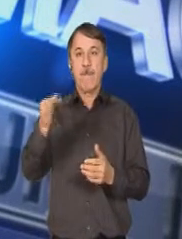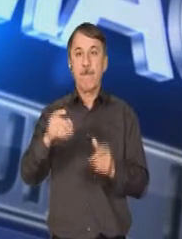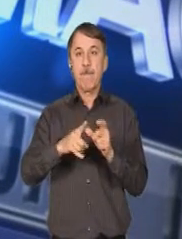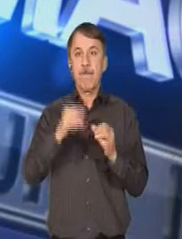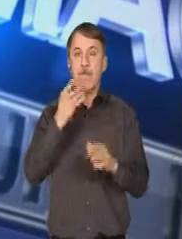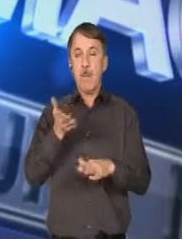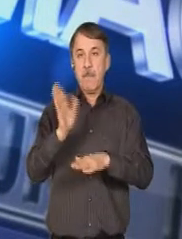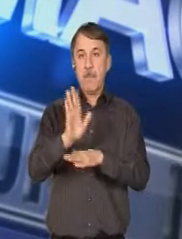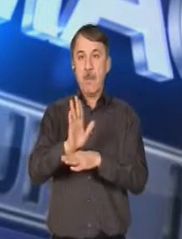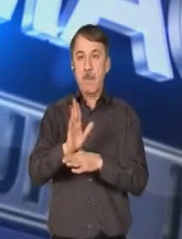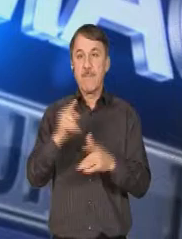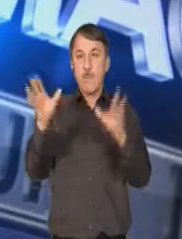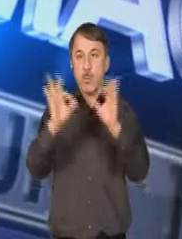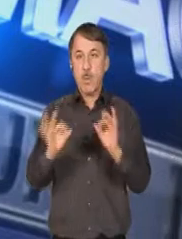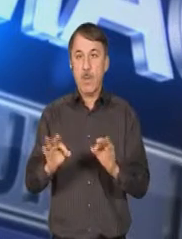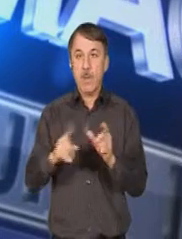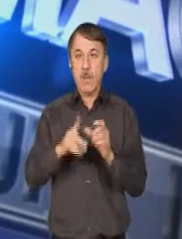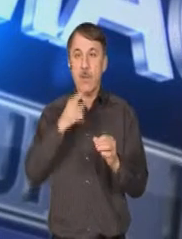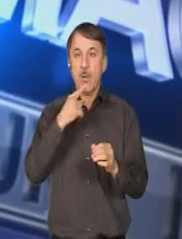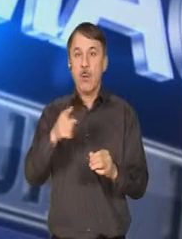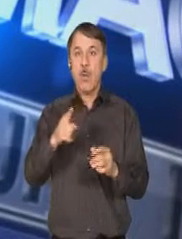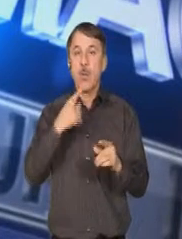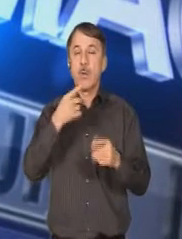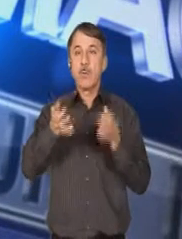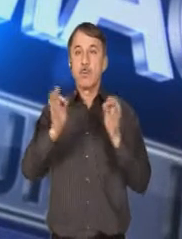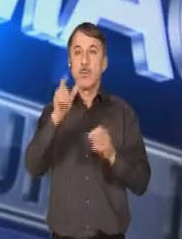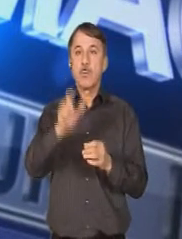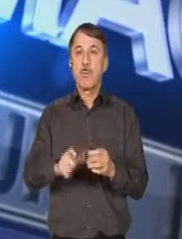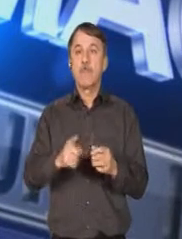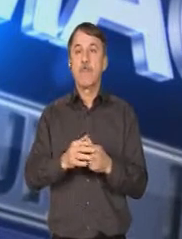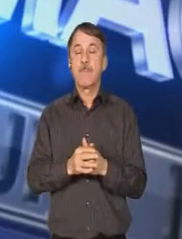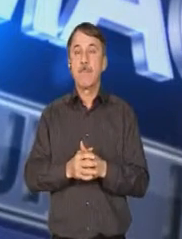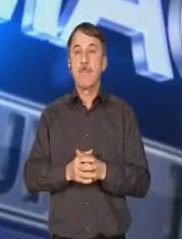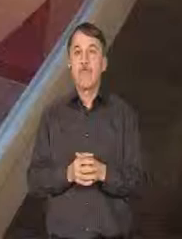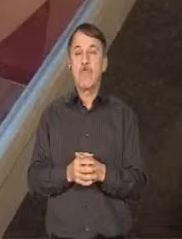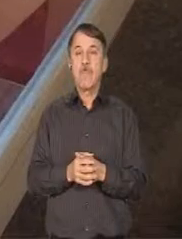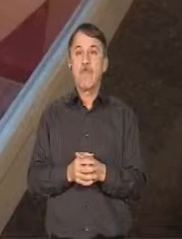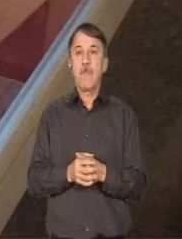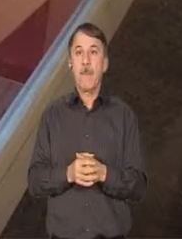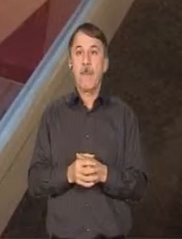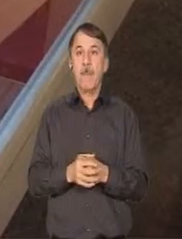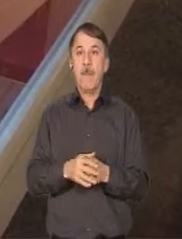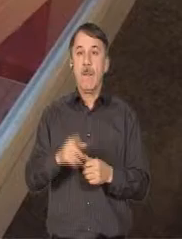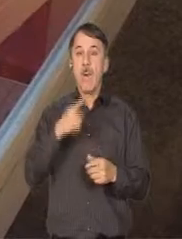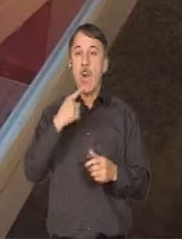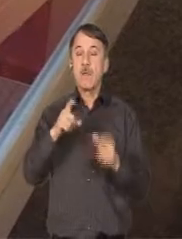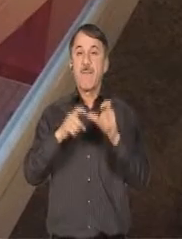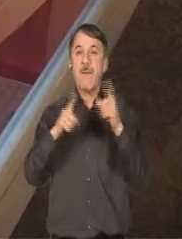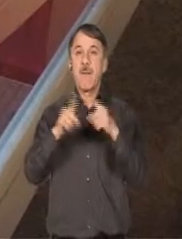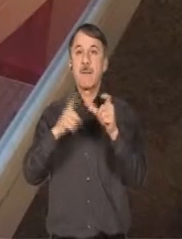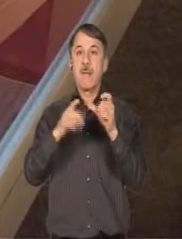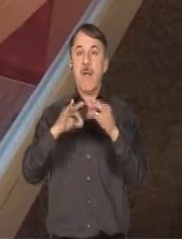medalji. A šta predstavlja taj orden i kome se dodeljivao, otkriće nam naša ekipa. Orden Svetog